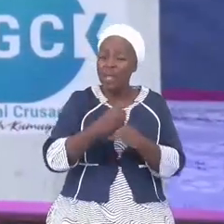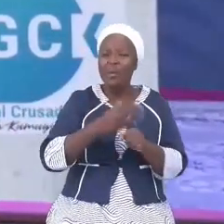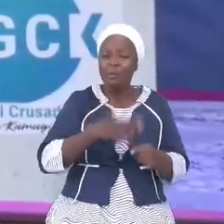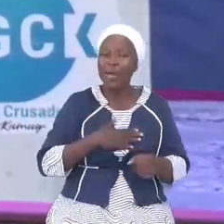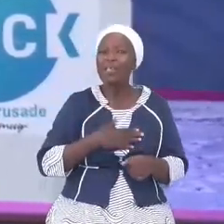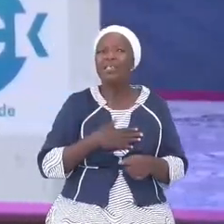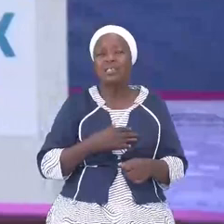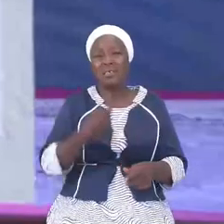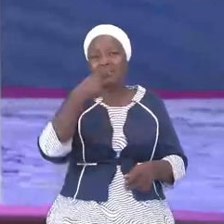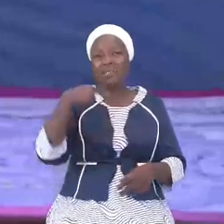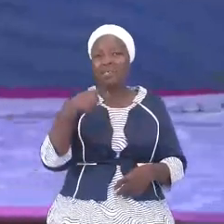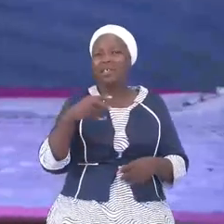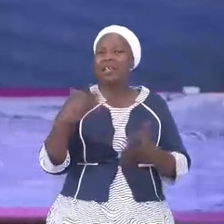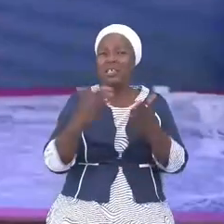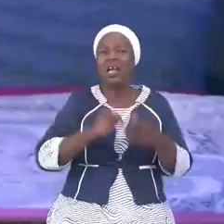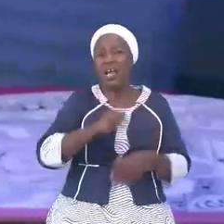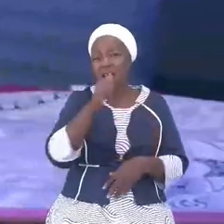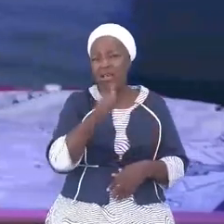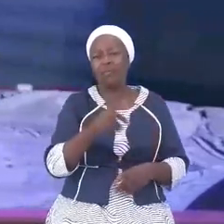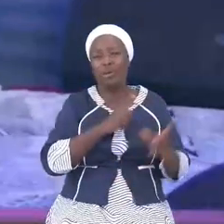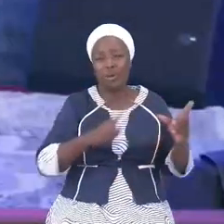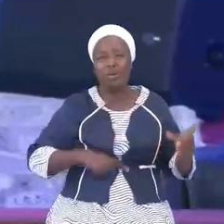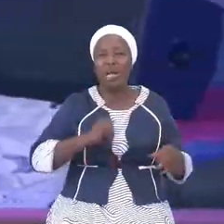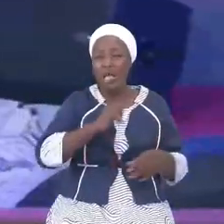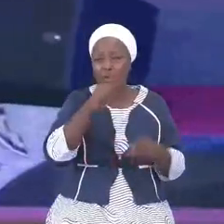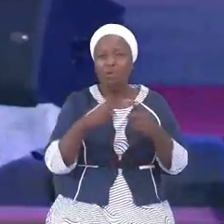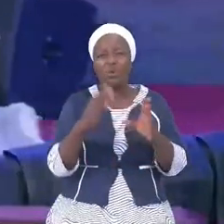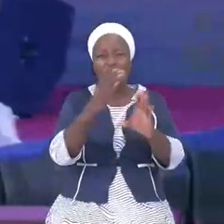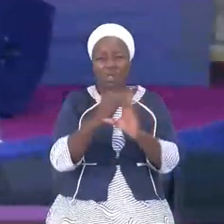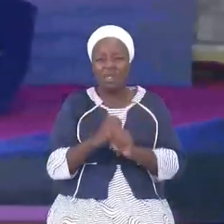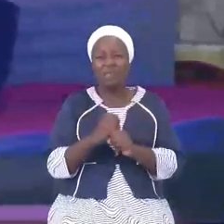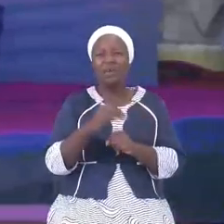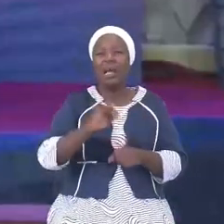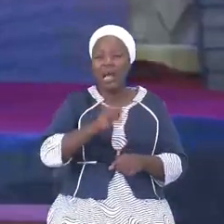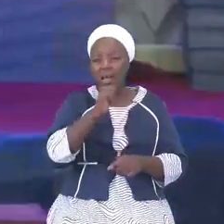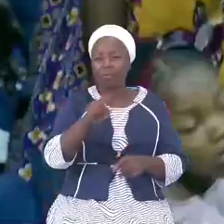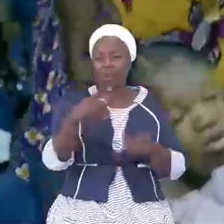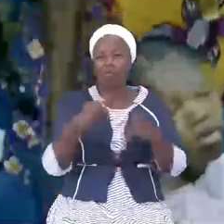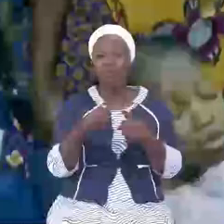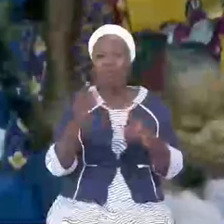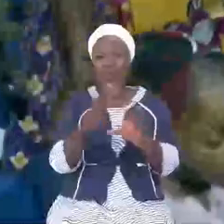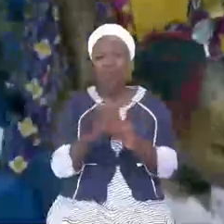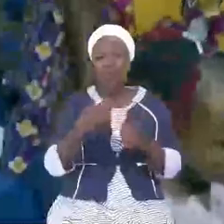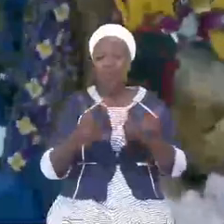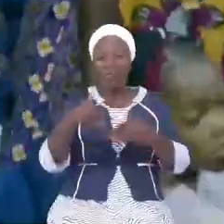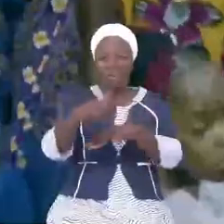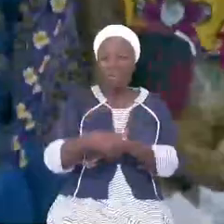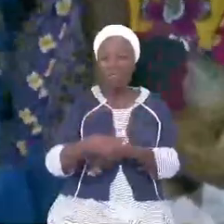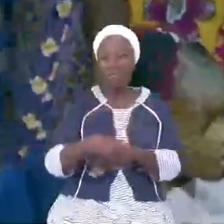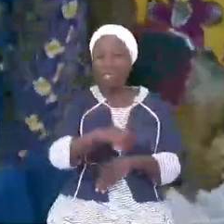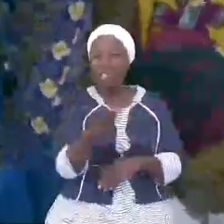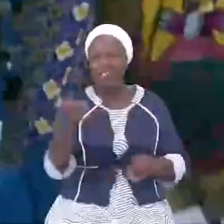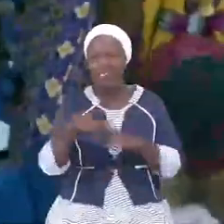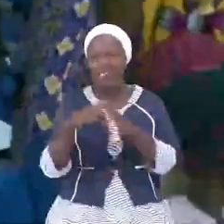voici, me voici, je vais recevoir, et tu vas recevoir ce soir, tout ce qui est dans ta vie, tout ce qui est dans ton